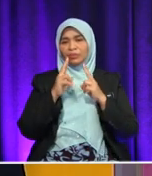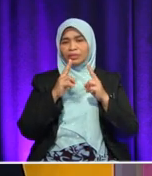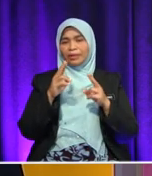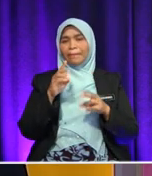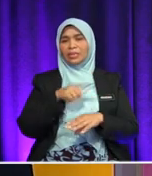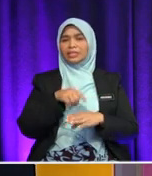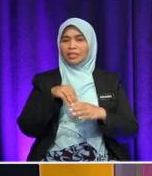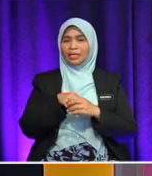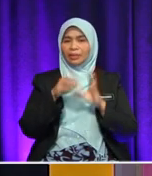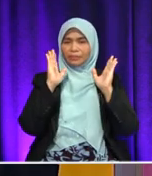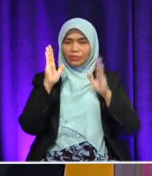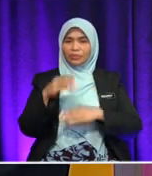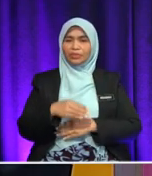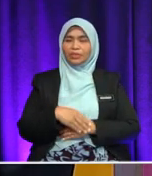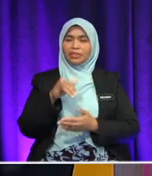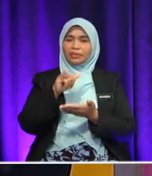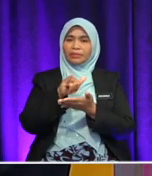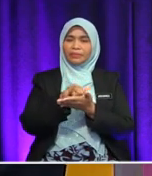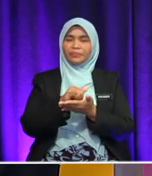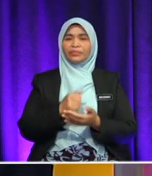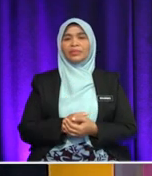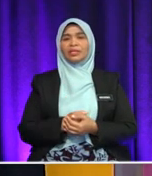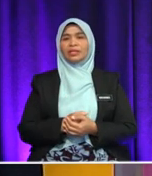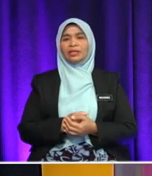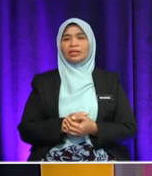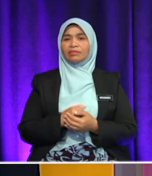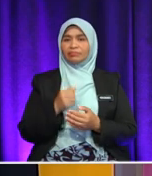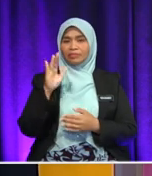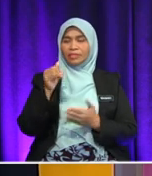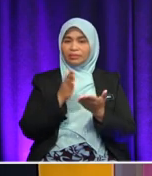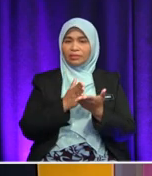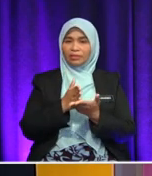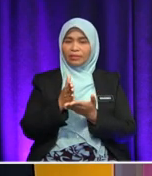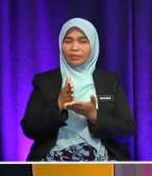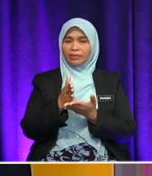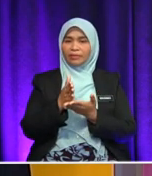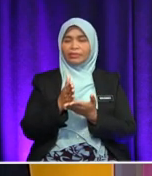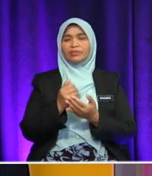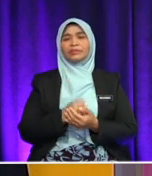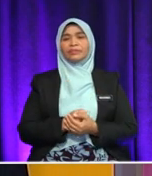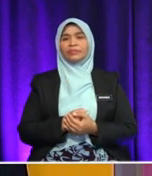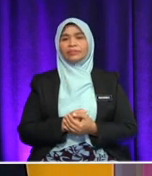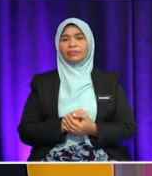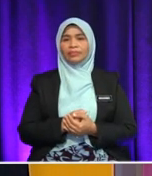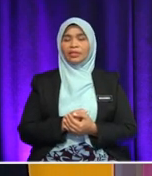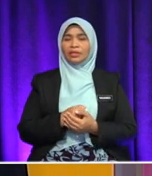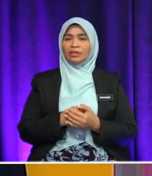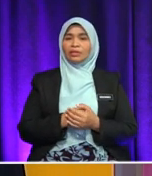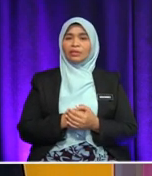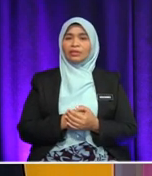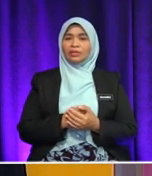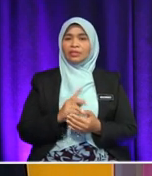dan yang ke seterusnya berkaitan dengan selain daripada konsep hukum